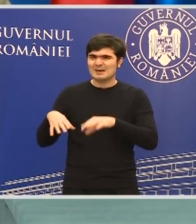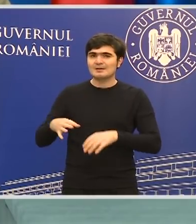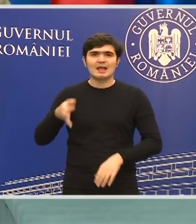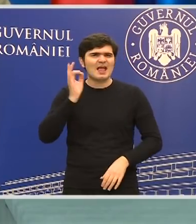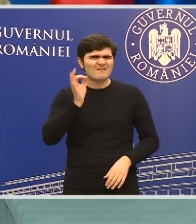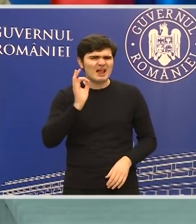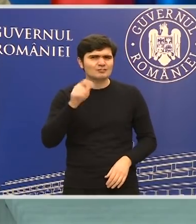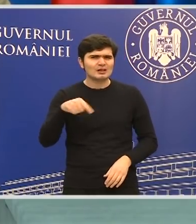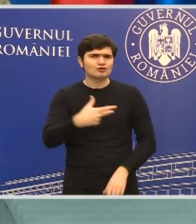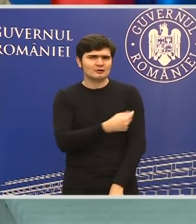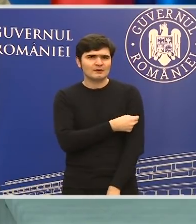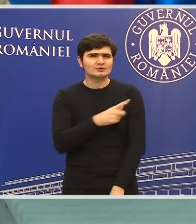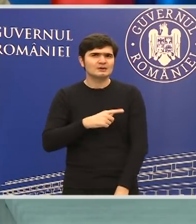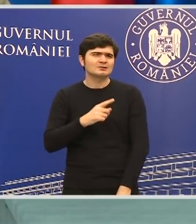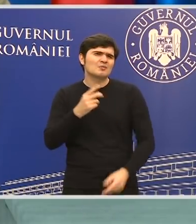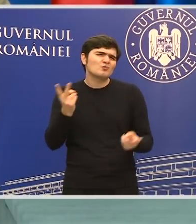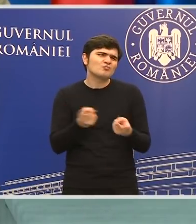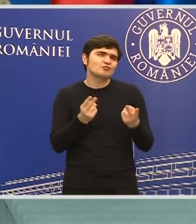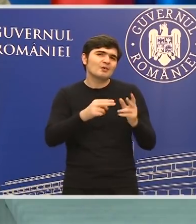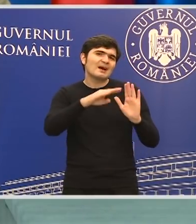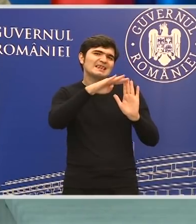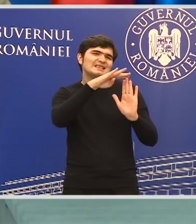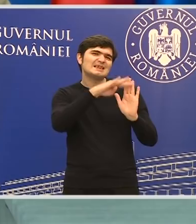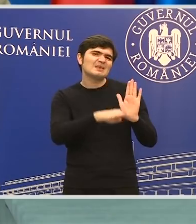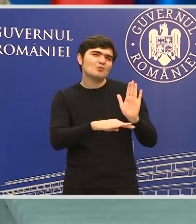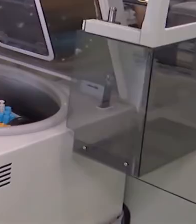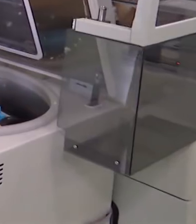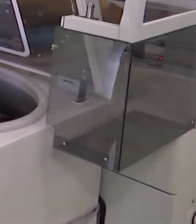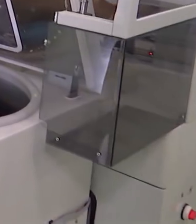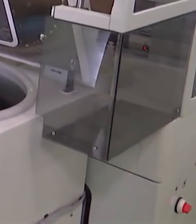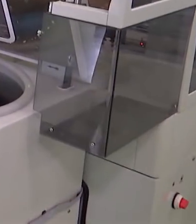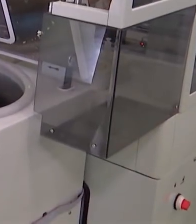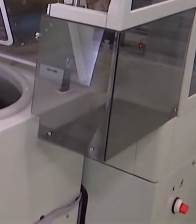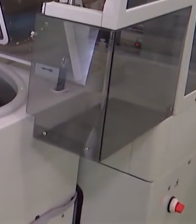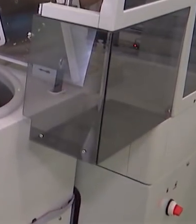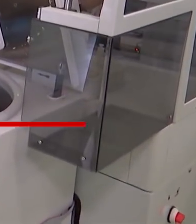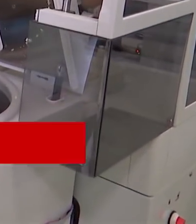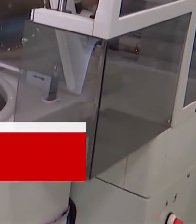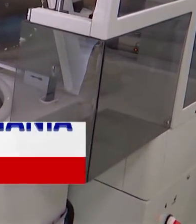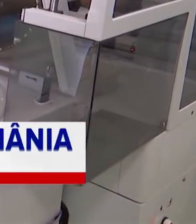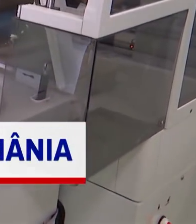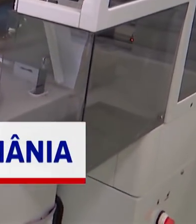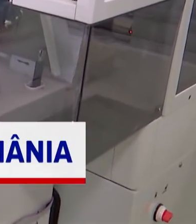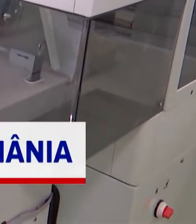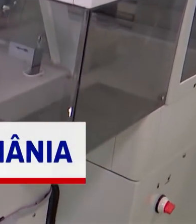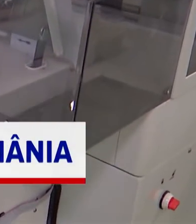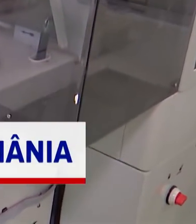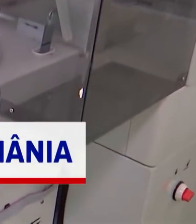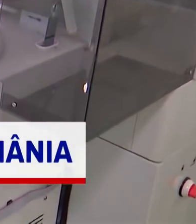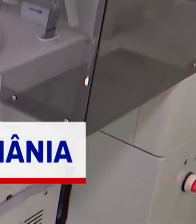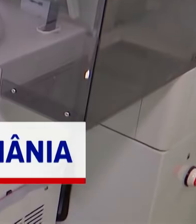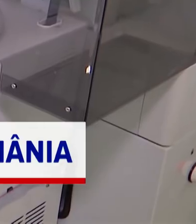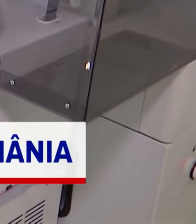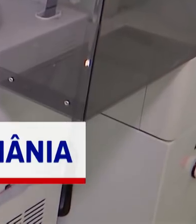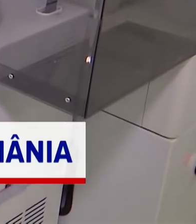acestor vaccinuri este ușor diminuată față de tulpina sălbatică și chiar față de tulpina britanică. Trebuie să